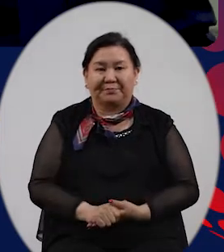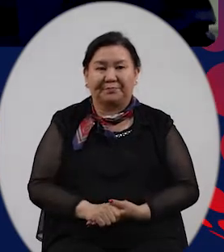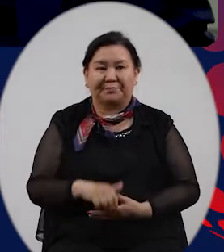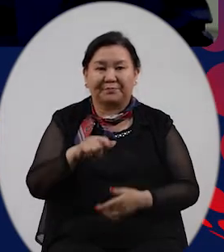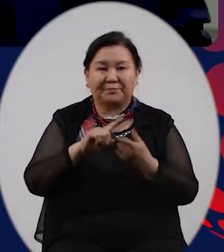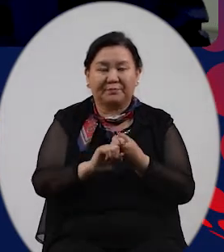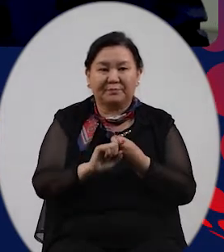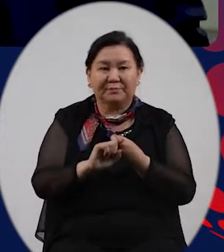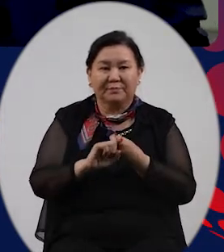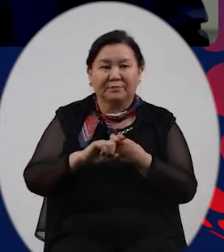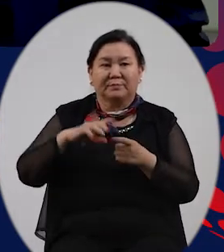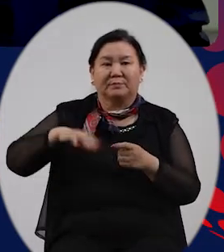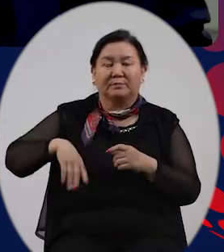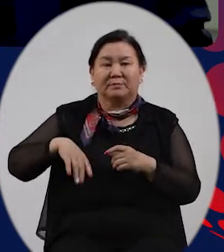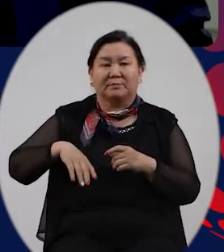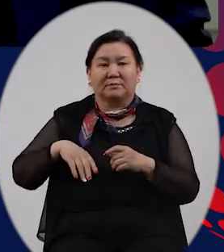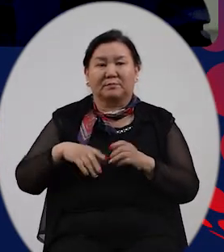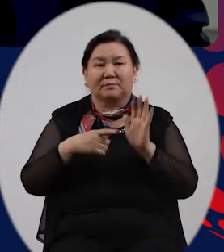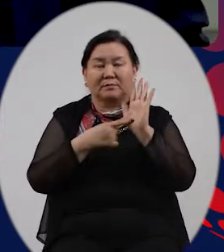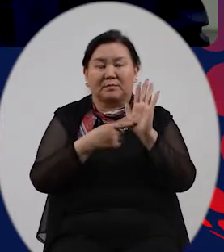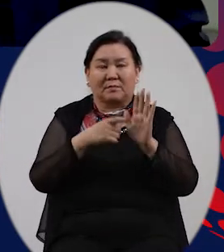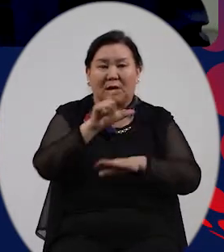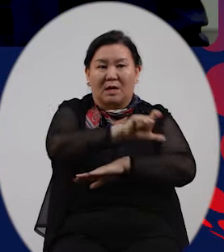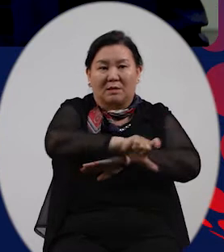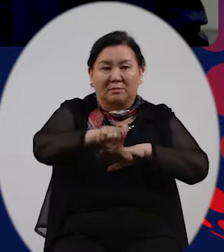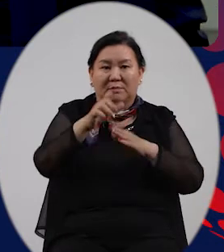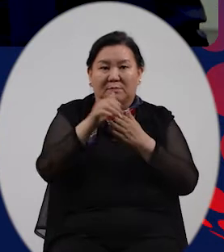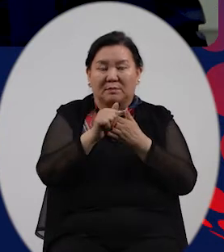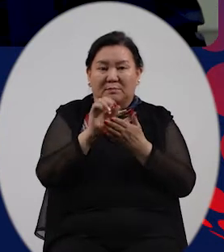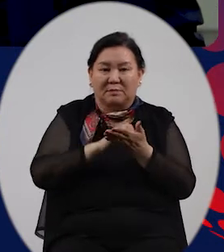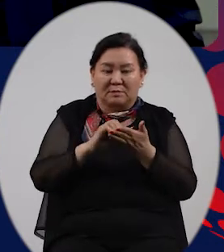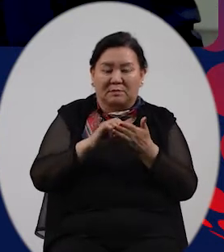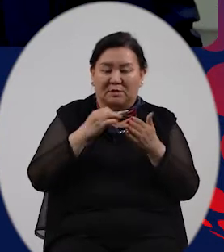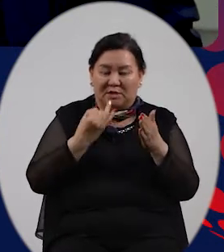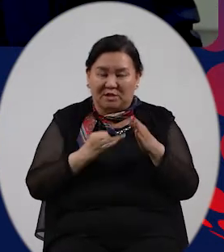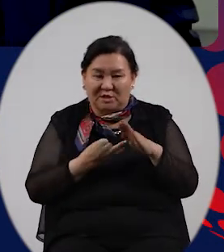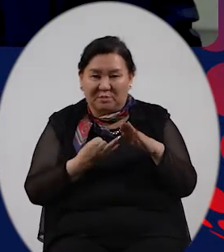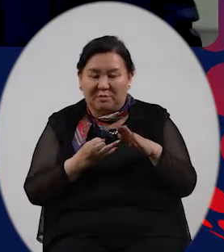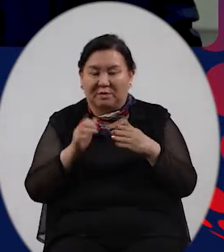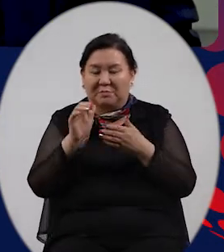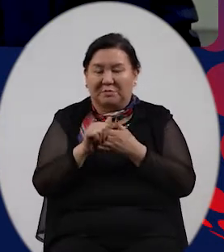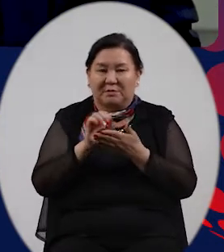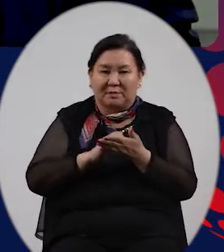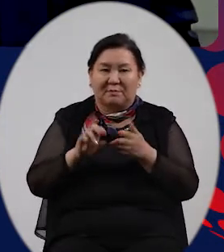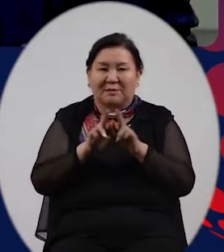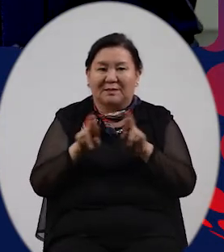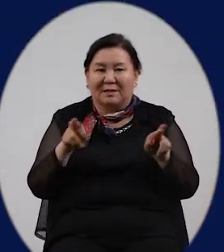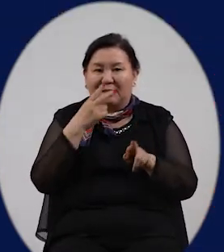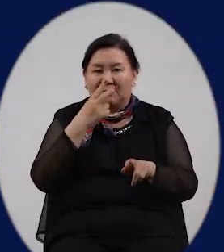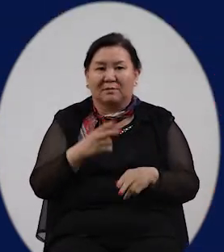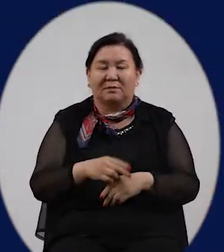энтэй холбоотойгоор дараагийн слайдаар экспортын бичиг баримт болон импортын бичиг баримтын ялгааг хэдүүлээ